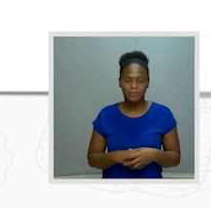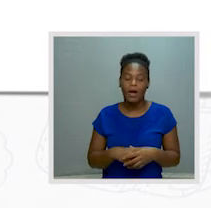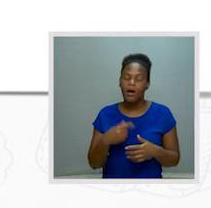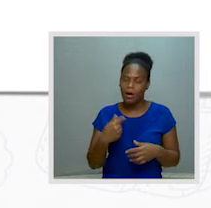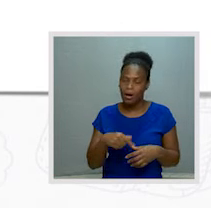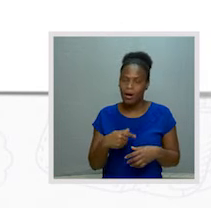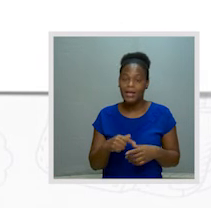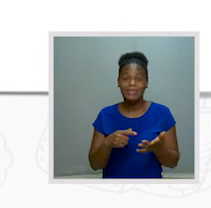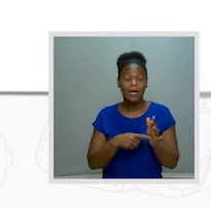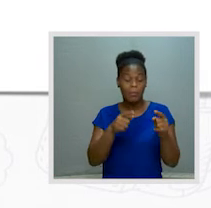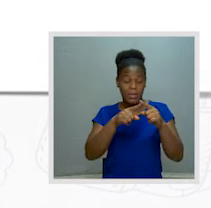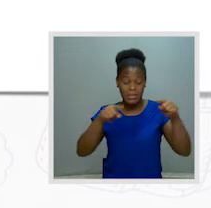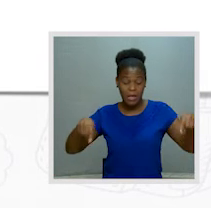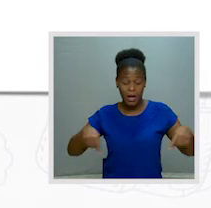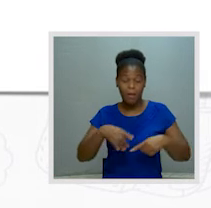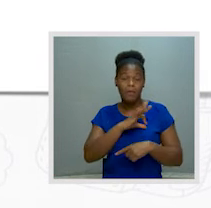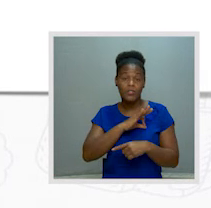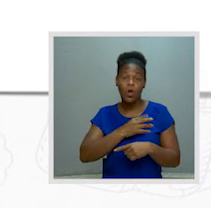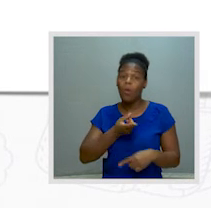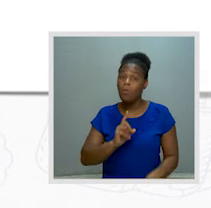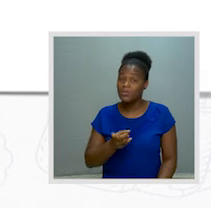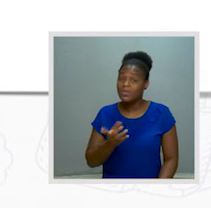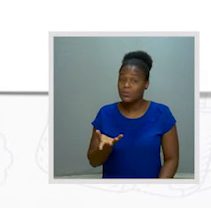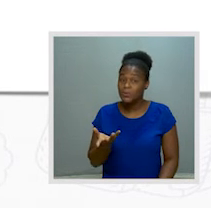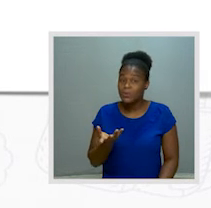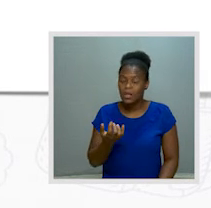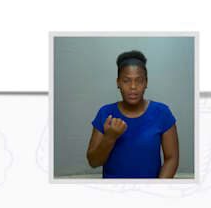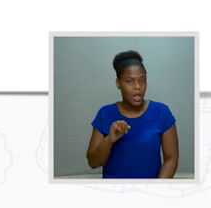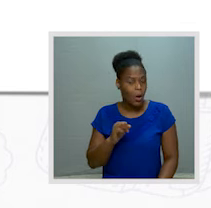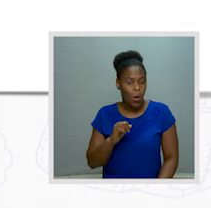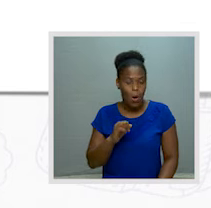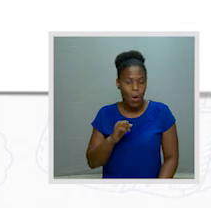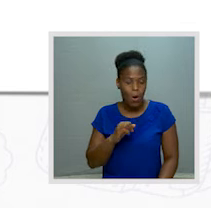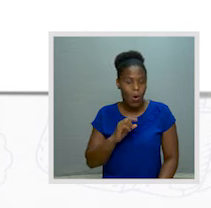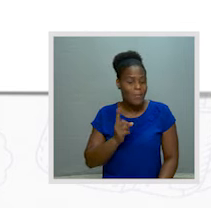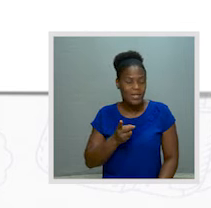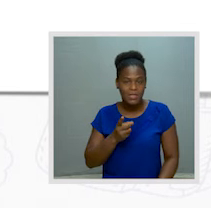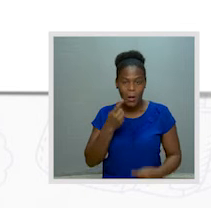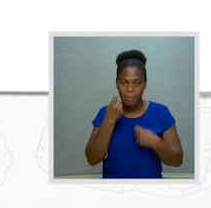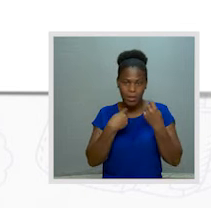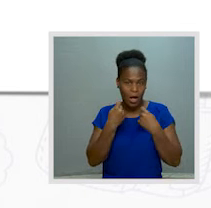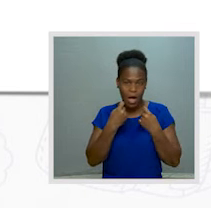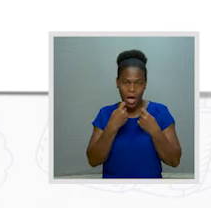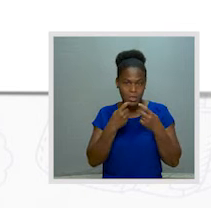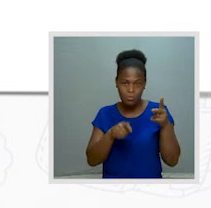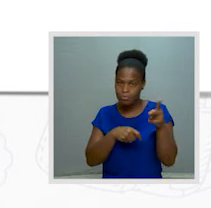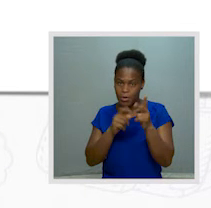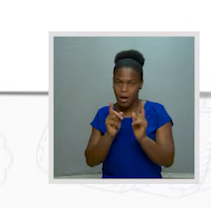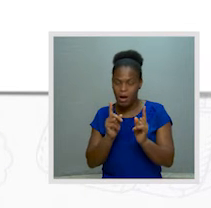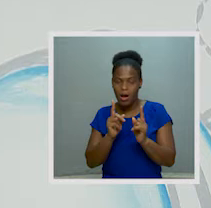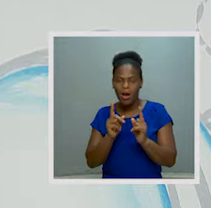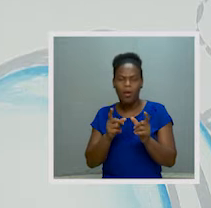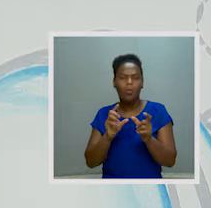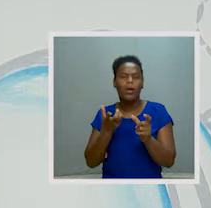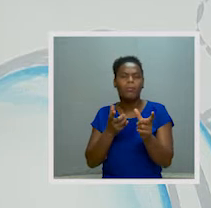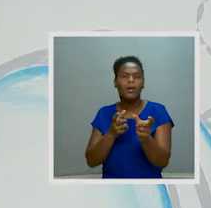là, la salle des profs est une obligation. Donc, ce n'est pas une obligation qu'on prononce dans le reportage.